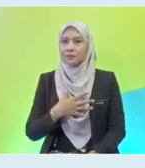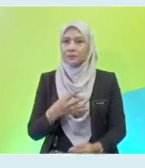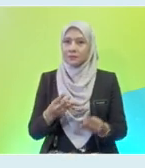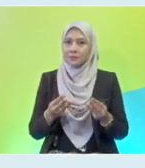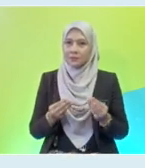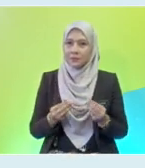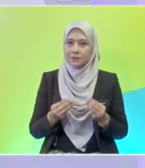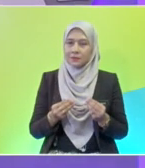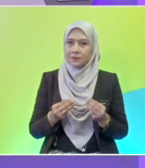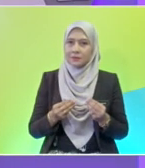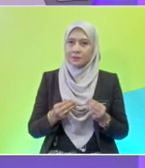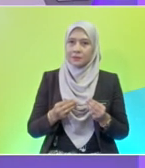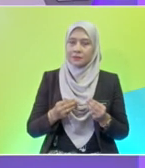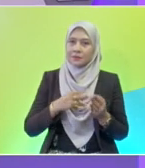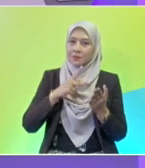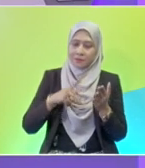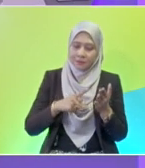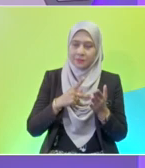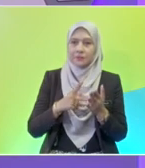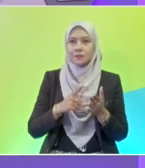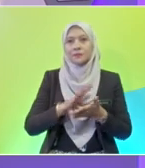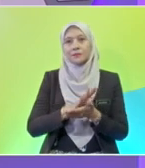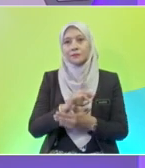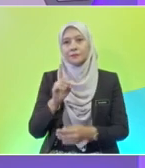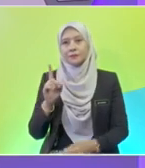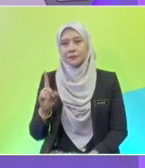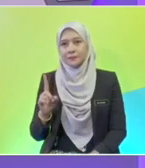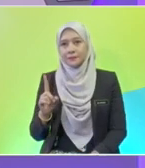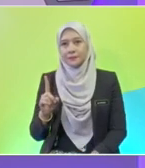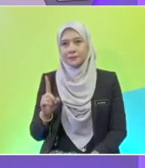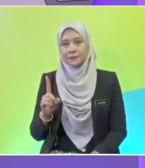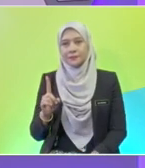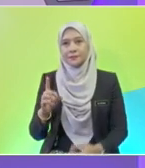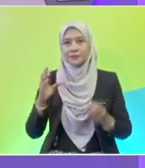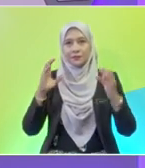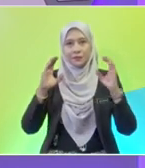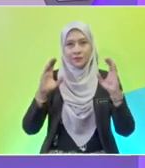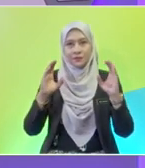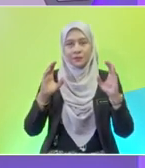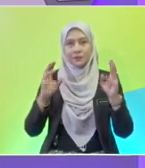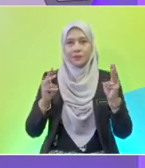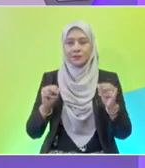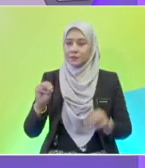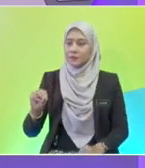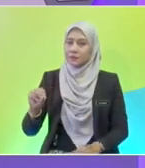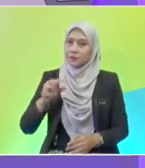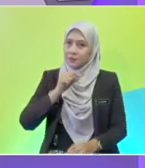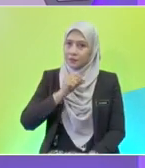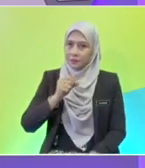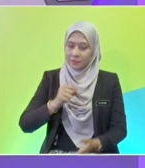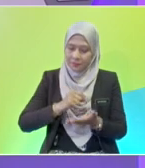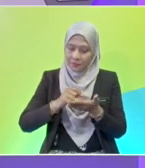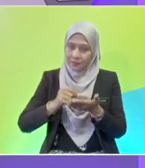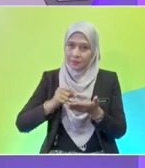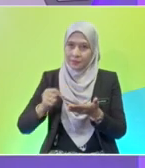kaji menjawab soal yang kata satu Cik gusaran kan murid-murid untuk menulis fakta